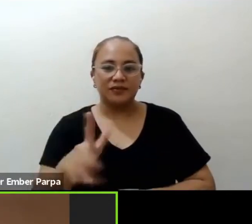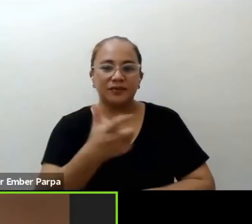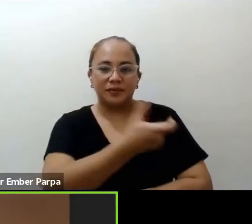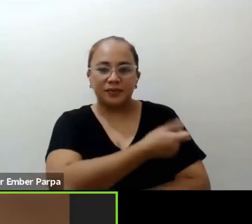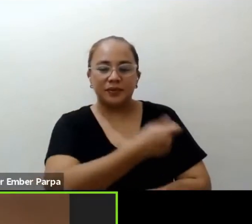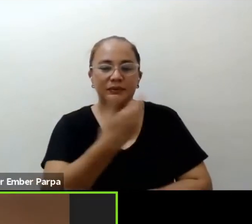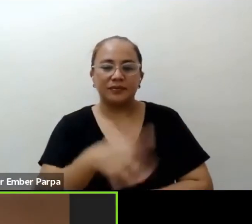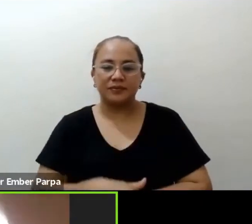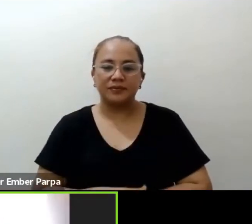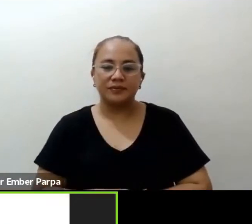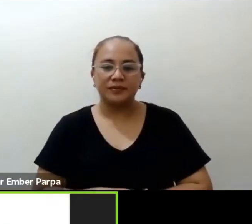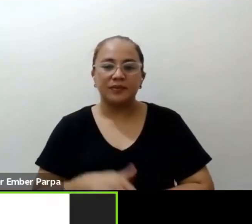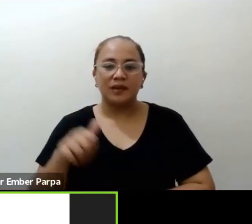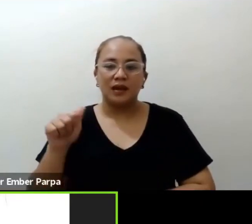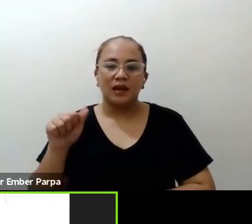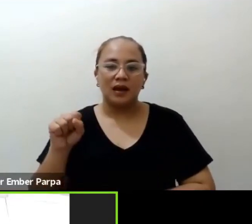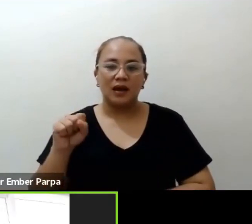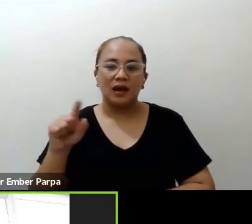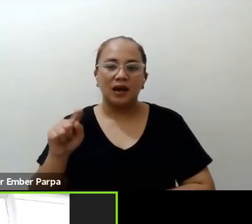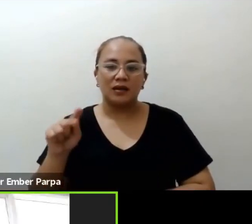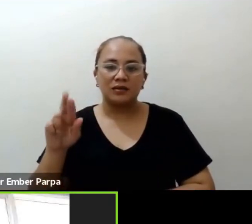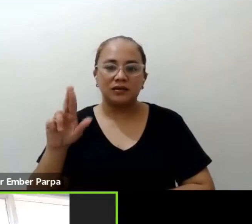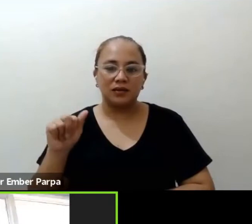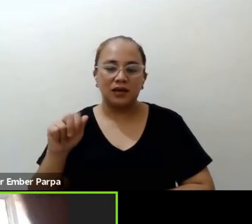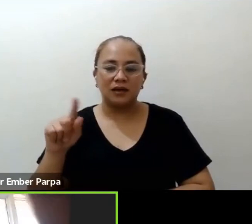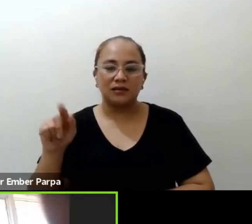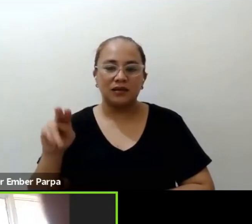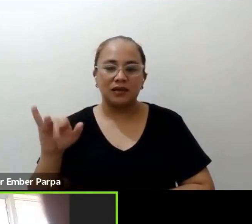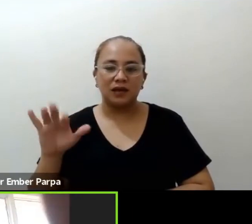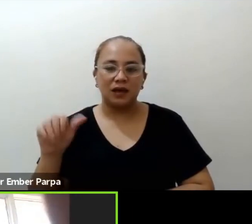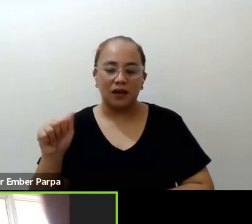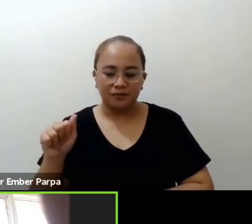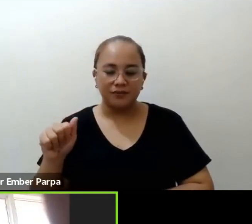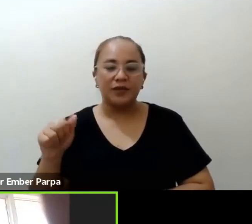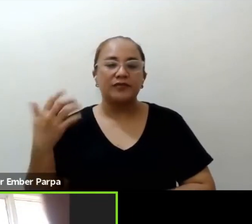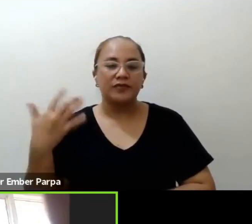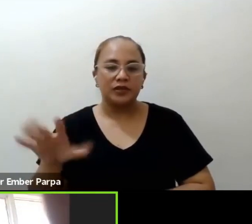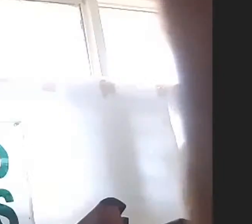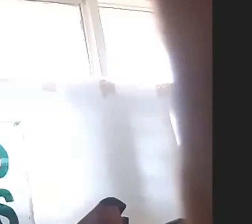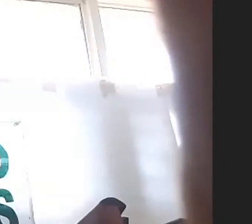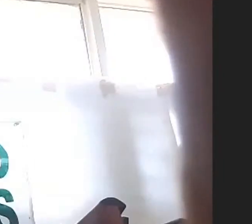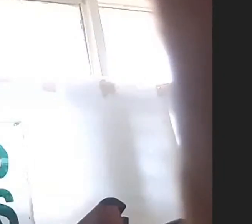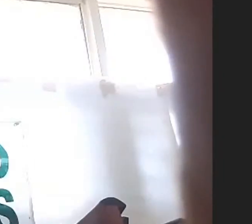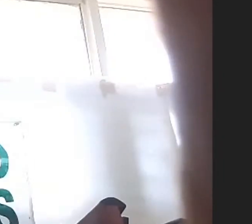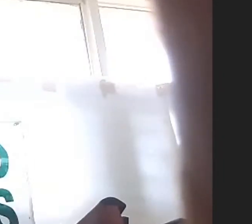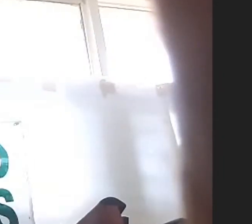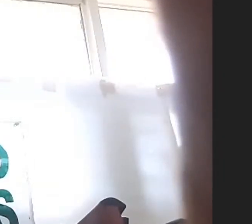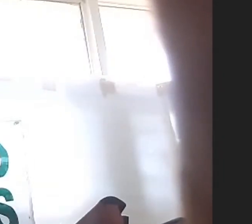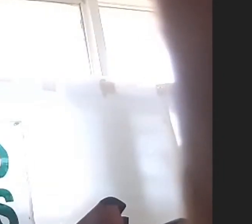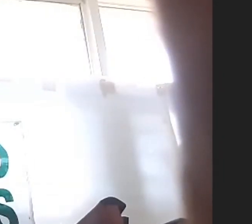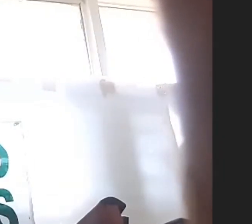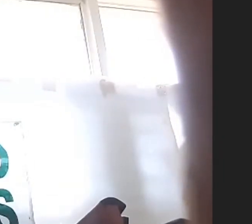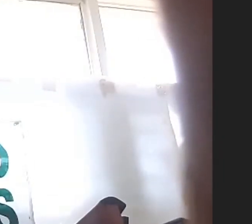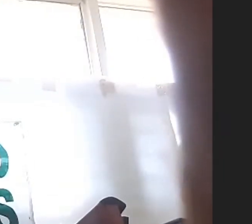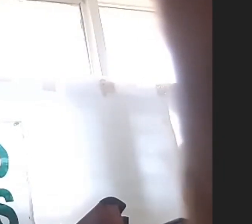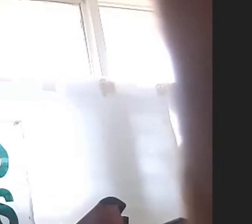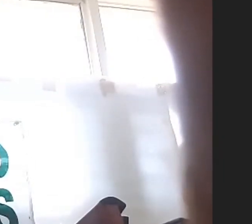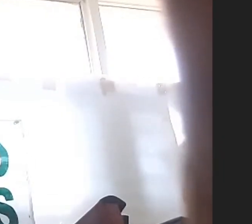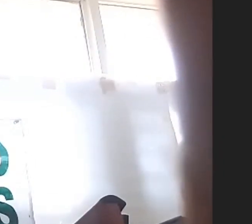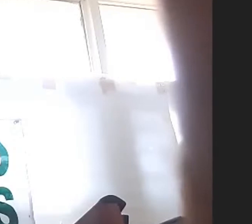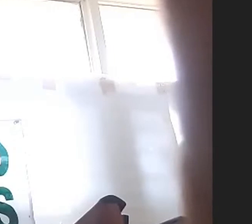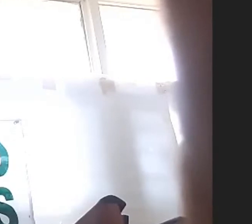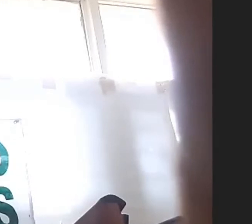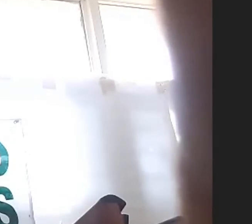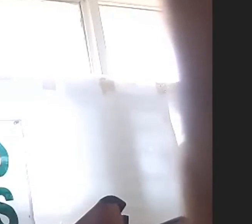ng AstraZeneca. Naka-first dose na po ako at awaiting po for the vaccine to be